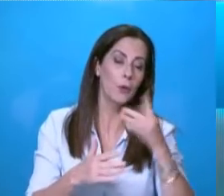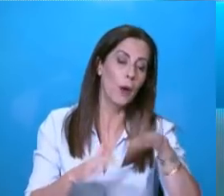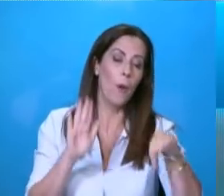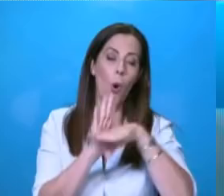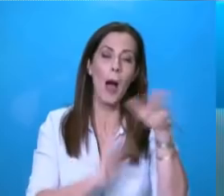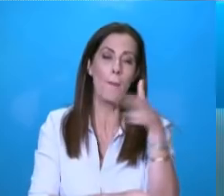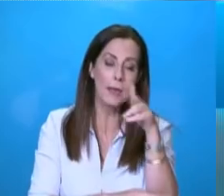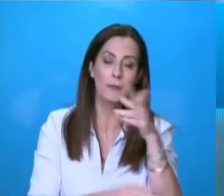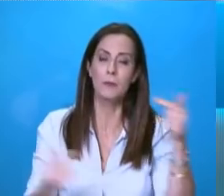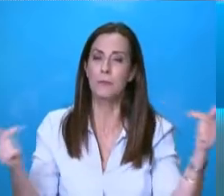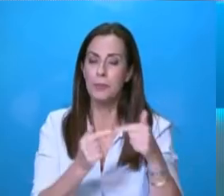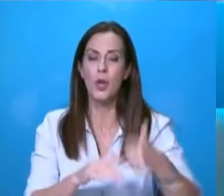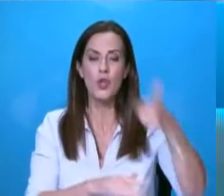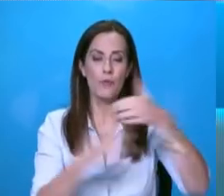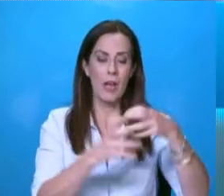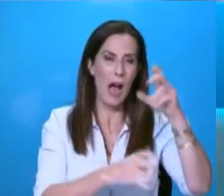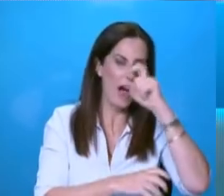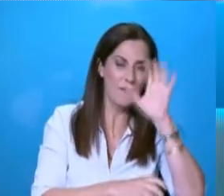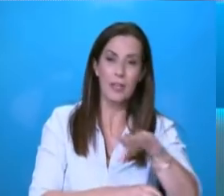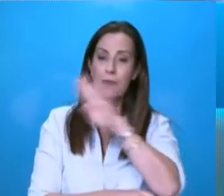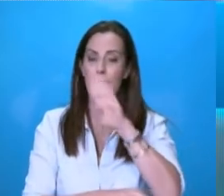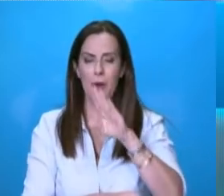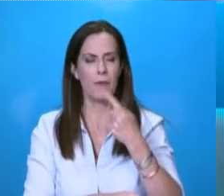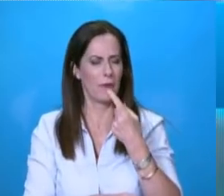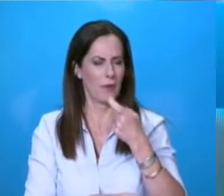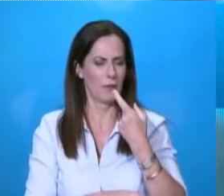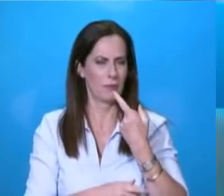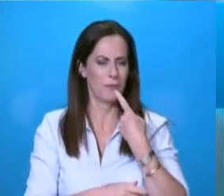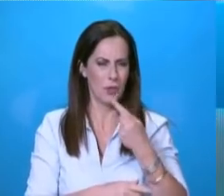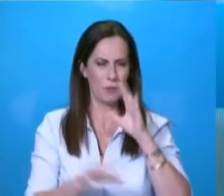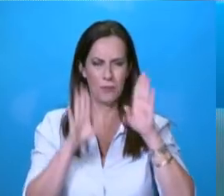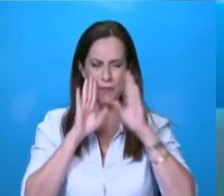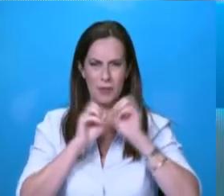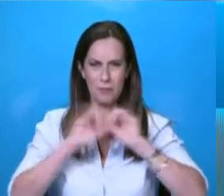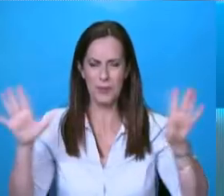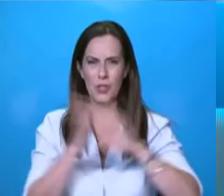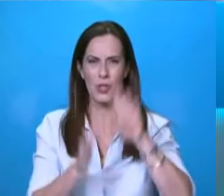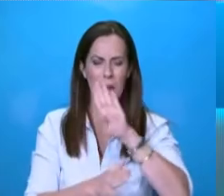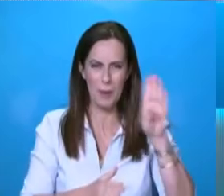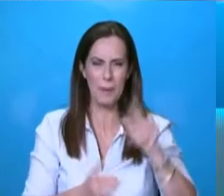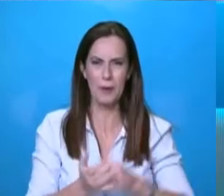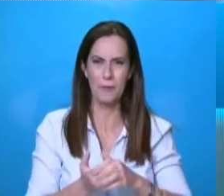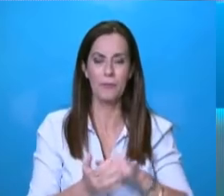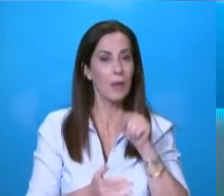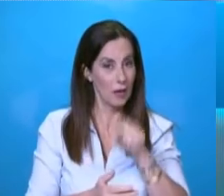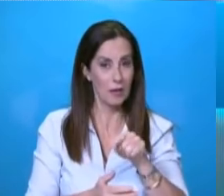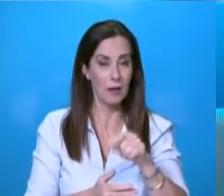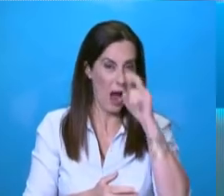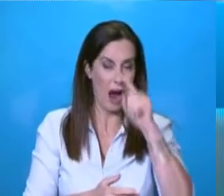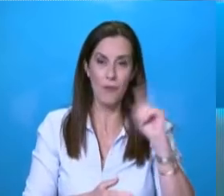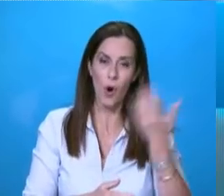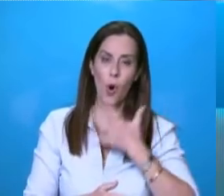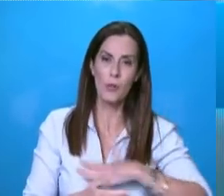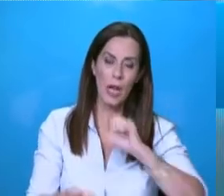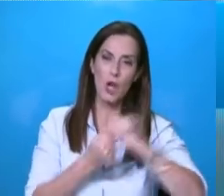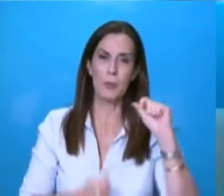על האימות של איימן עודה עם נתניהו, ועל ההתבטאות הגזענית שהופצה מהפייסבוק הרשמי של ראש הממשלה, שלפיה הערבים רוצים להשמיד